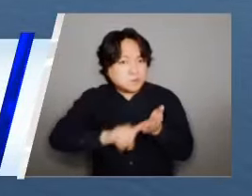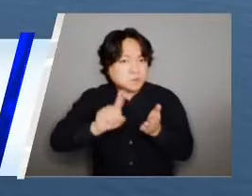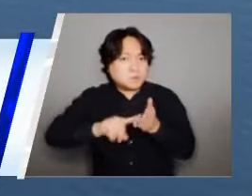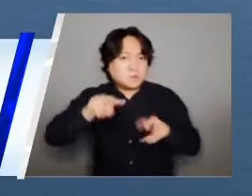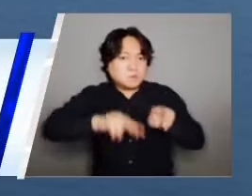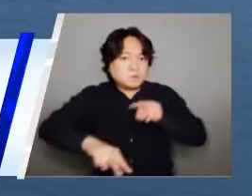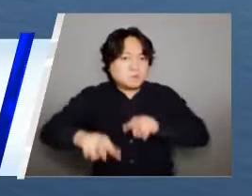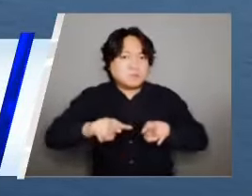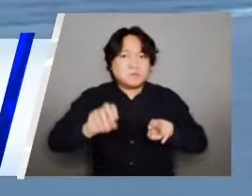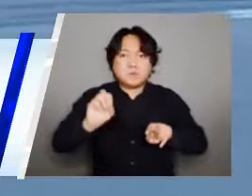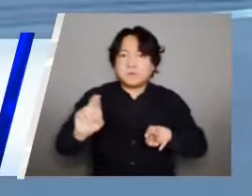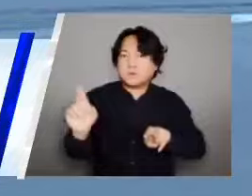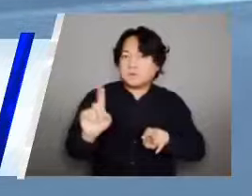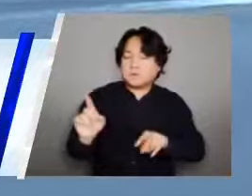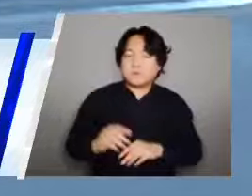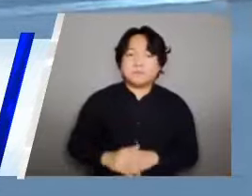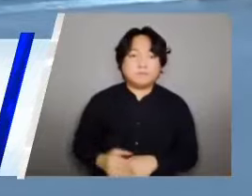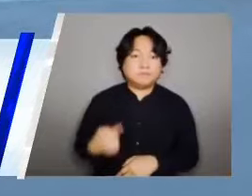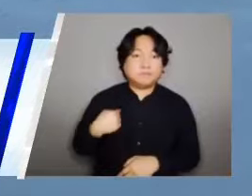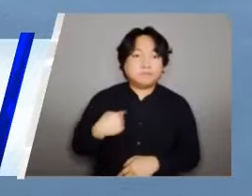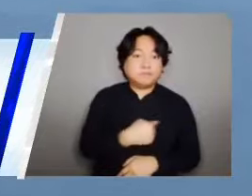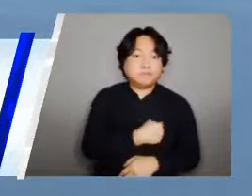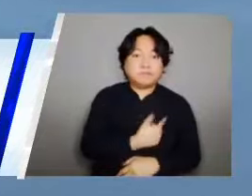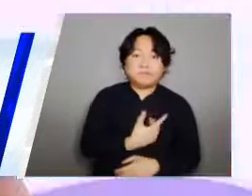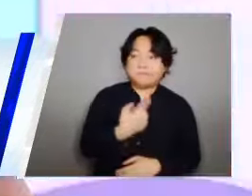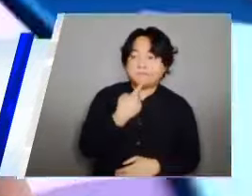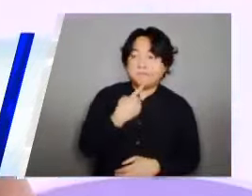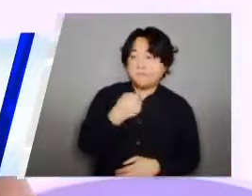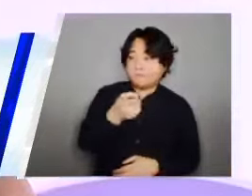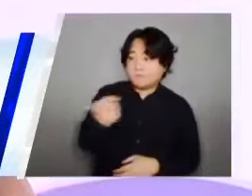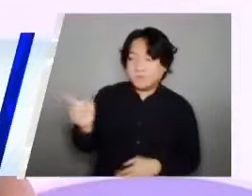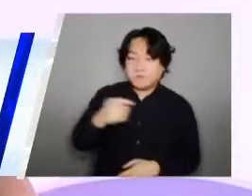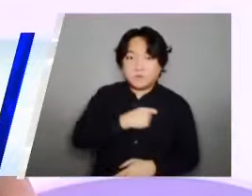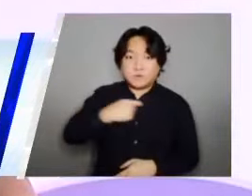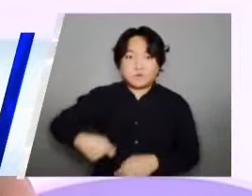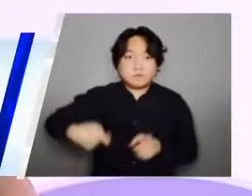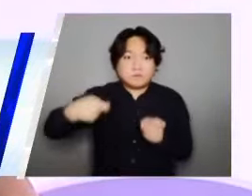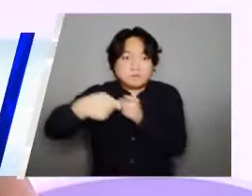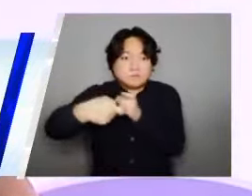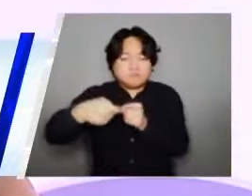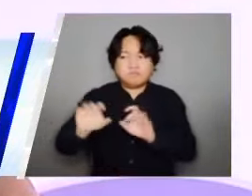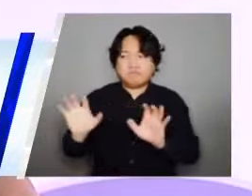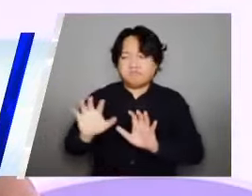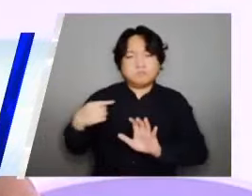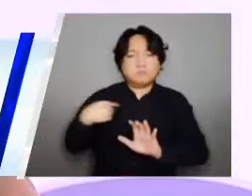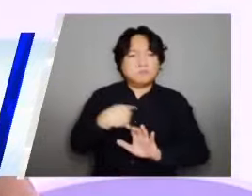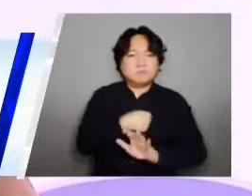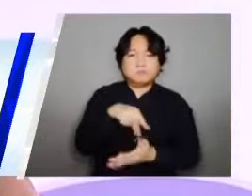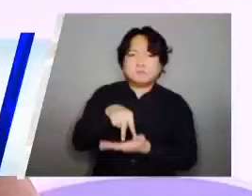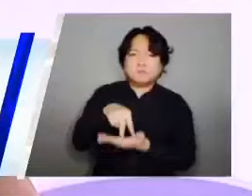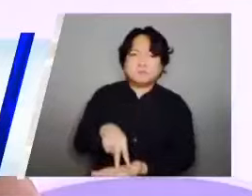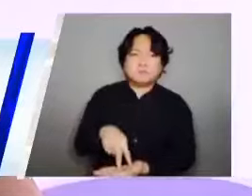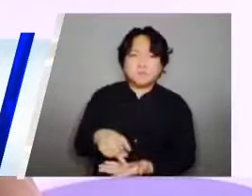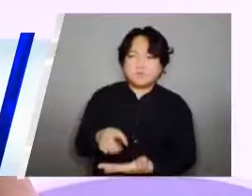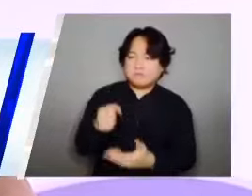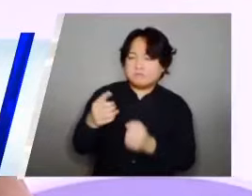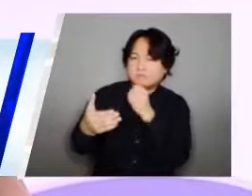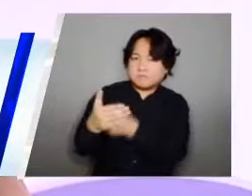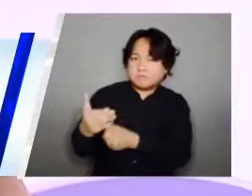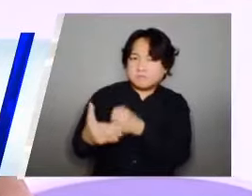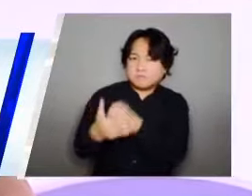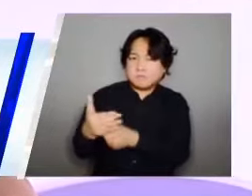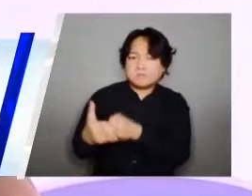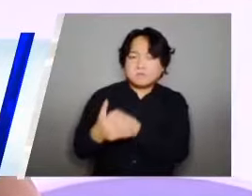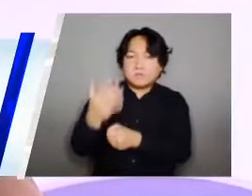ito nangangahulugang kontrolado na ng China ang skoda sh and we have to continue pushing back against this sapagkat ang International